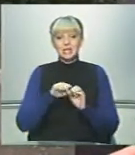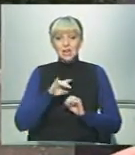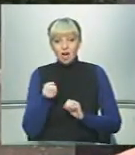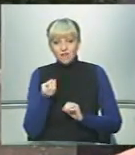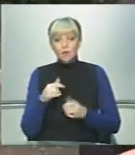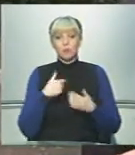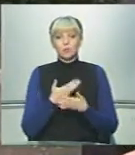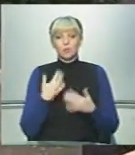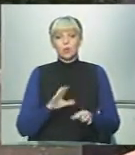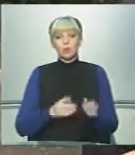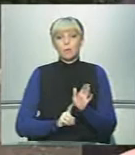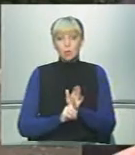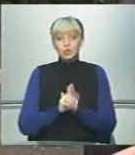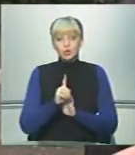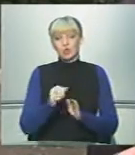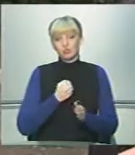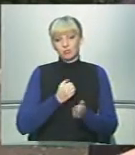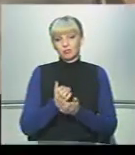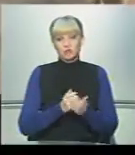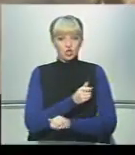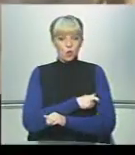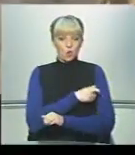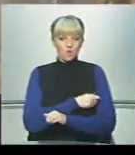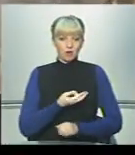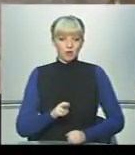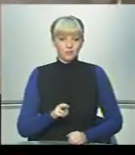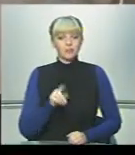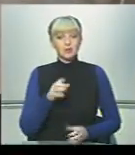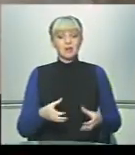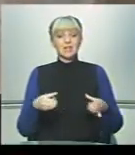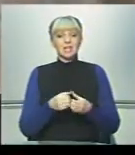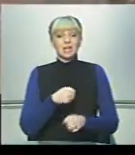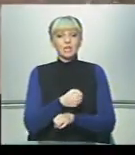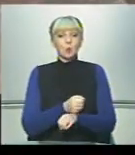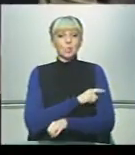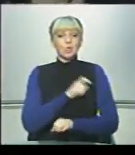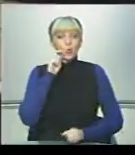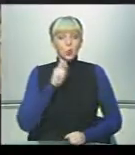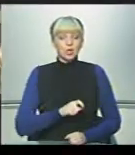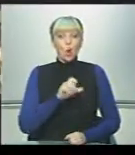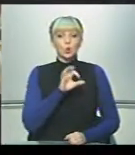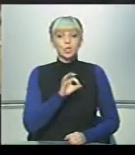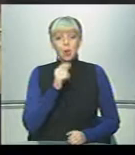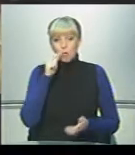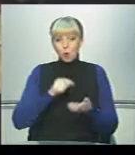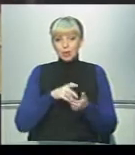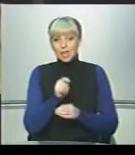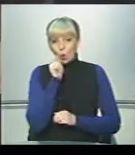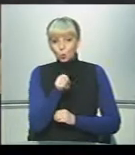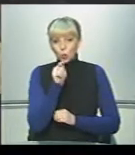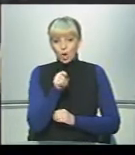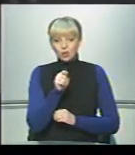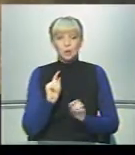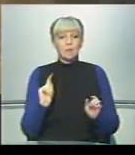ми вже почали нести свій бойове чергування. Тоді ж у складі Збройних сил України Олександр потрапив на